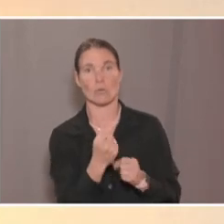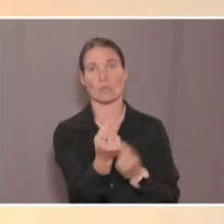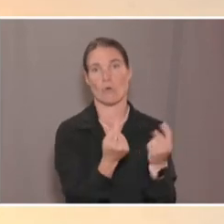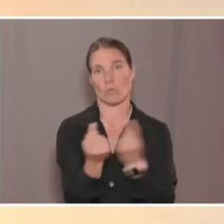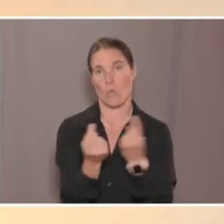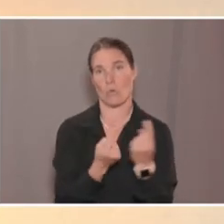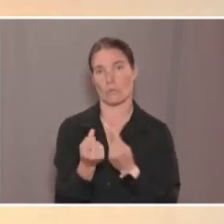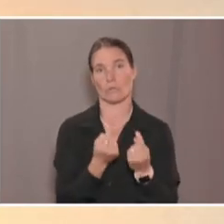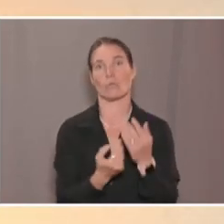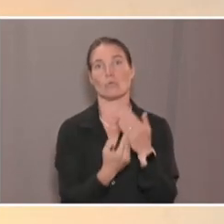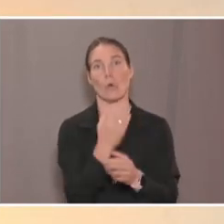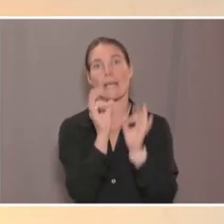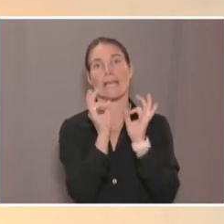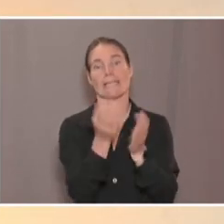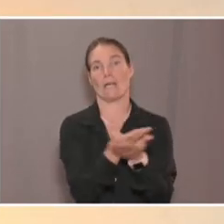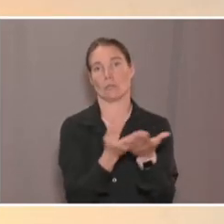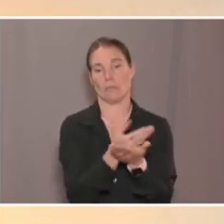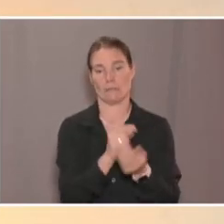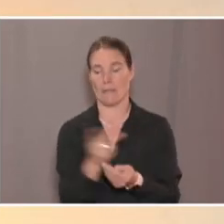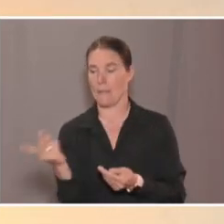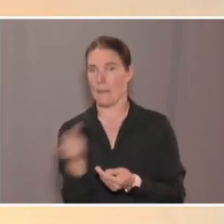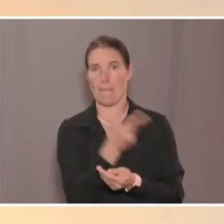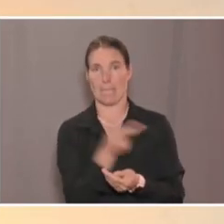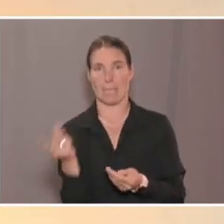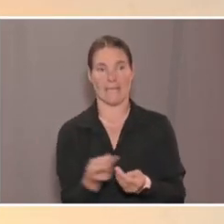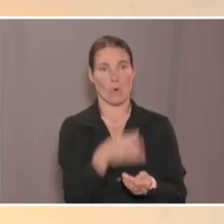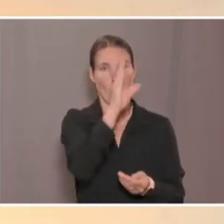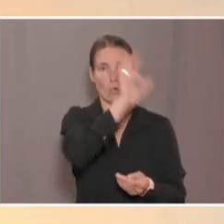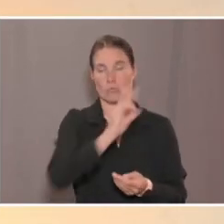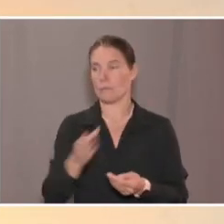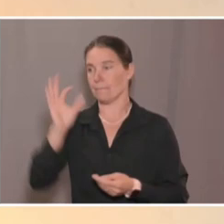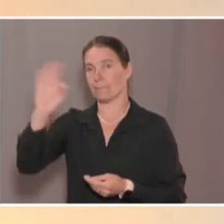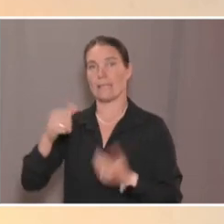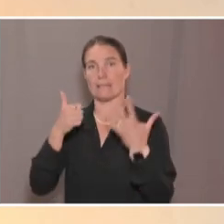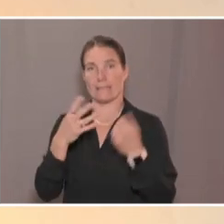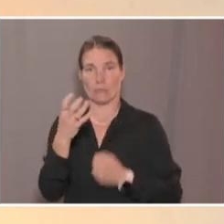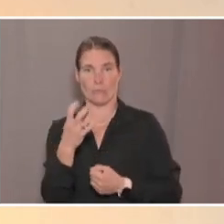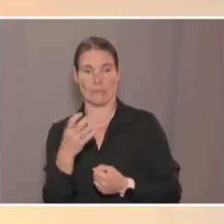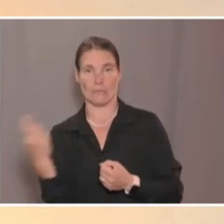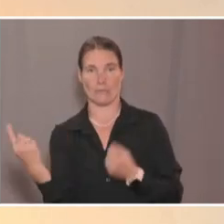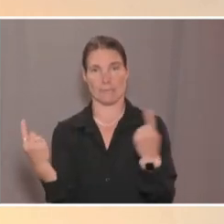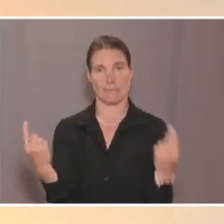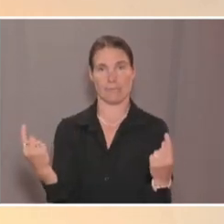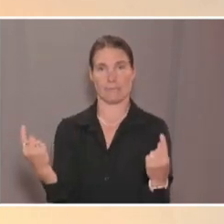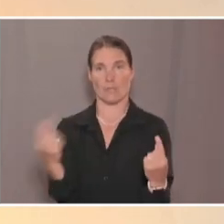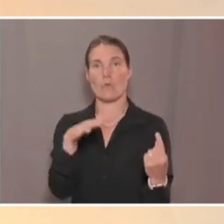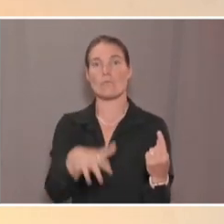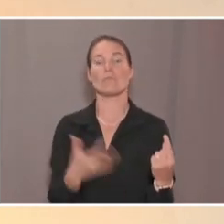Volksschullehrkräften ausgebildet. Auch an den beiden pädagogischen Hochschulen begann 1946 zunächst ein einmaliger